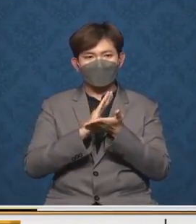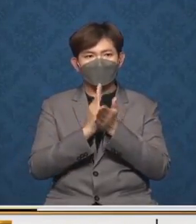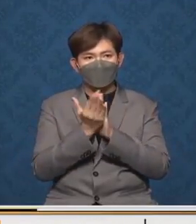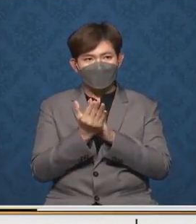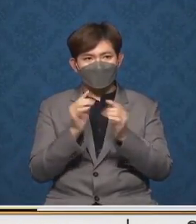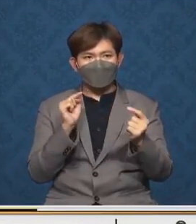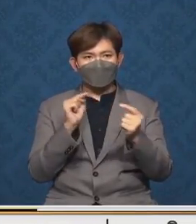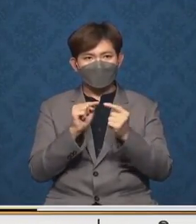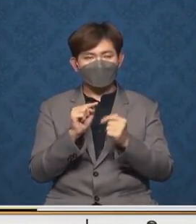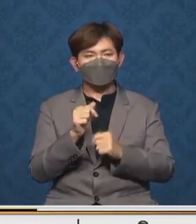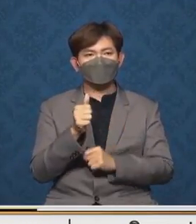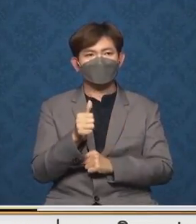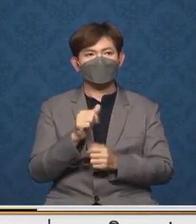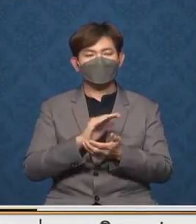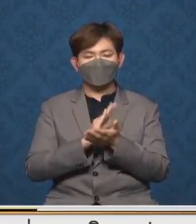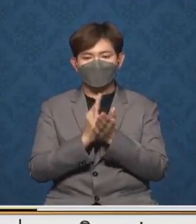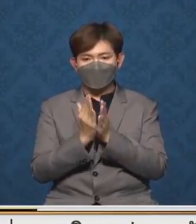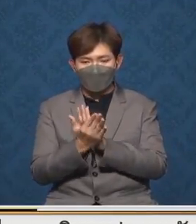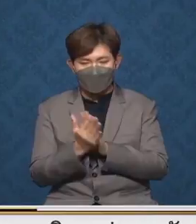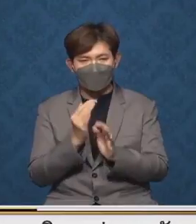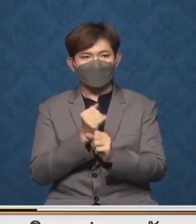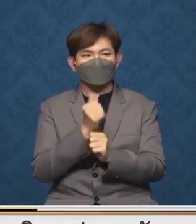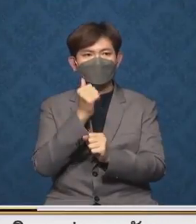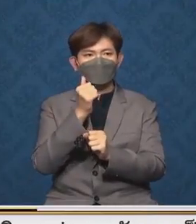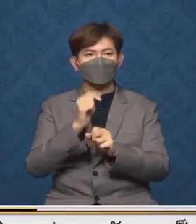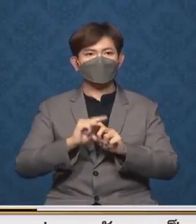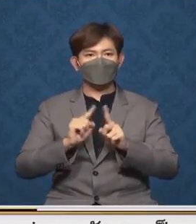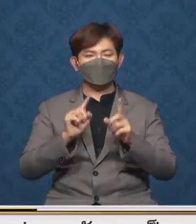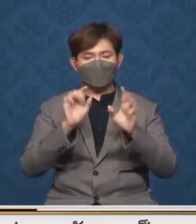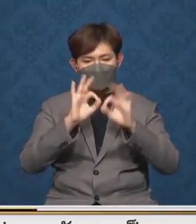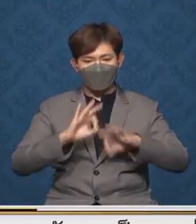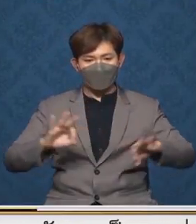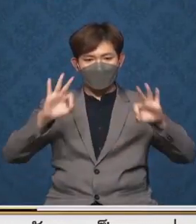ให้เหมาะสมกับสถานการณ์ที่เปลี่ยนแปลงไปได้อย่างรวดเร็วหัวใจส